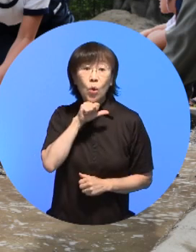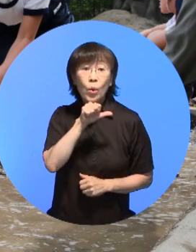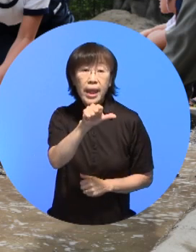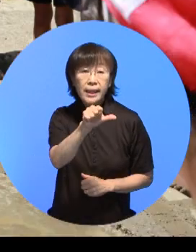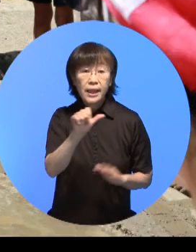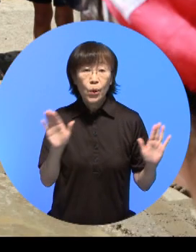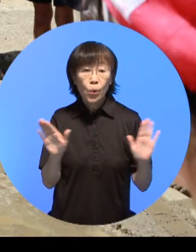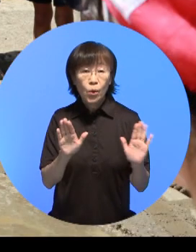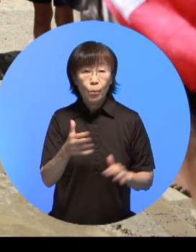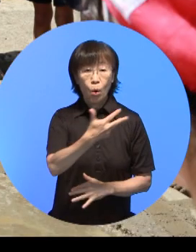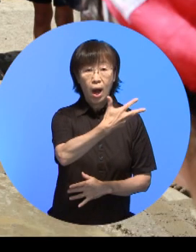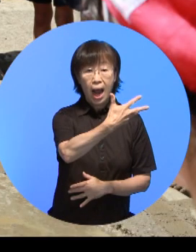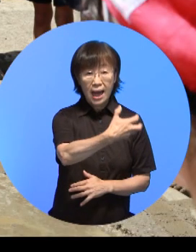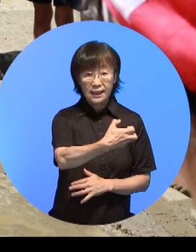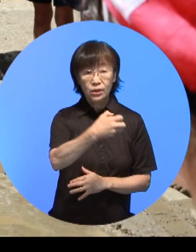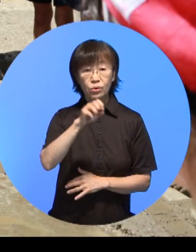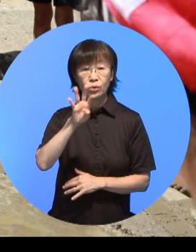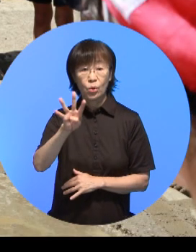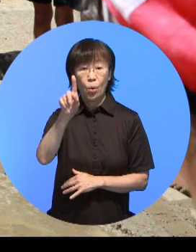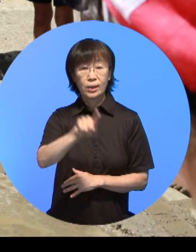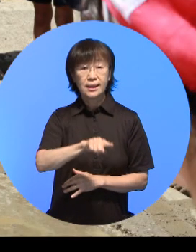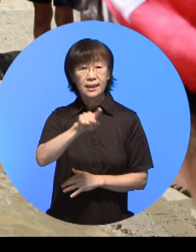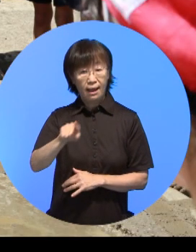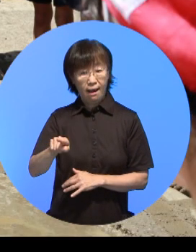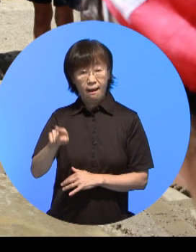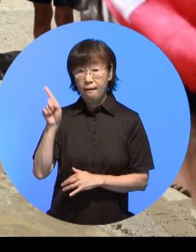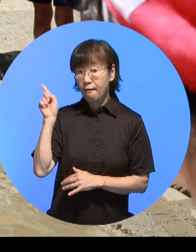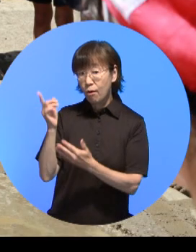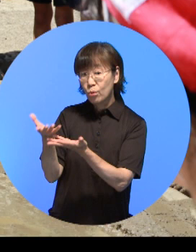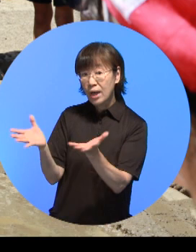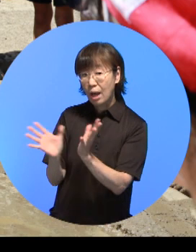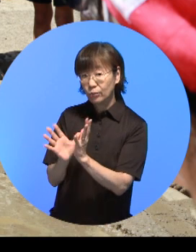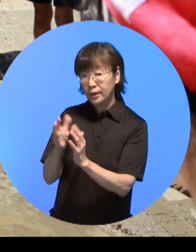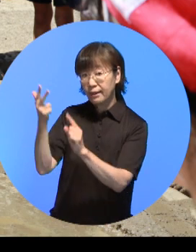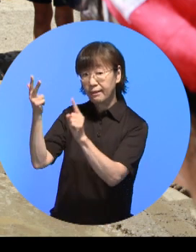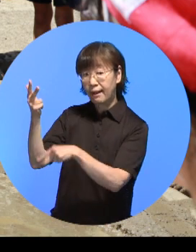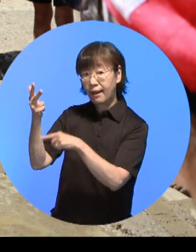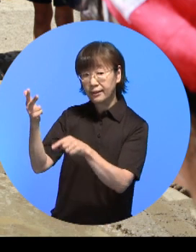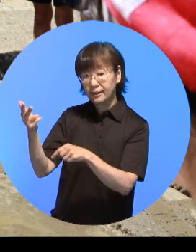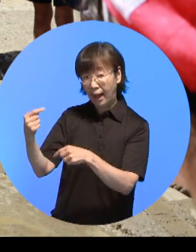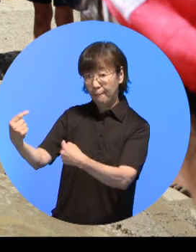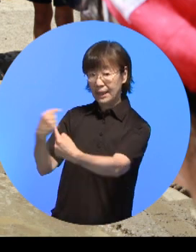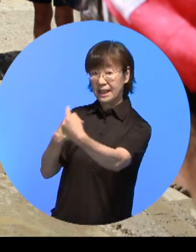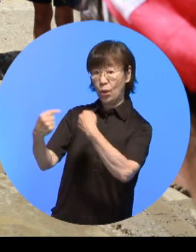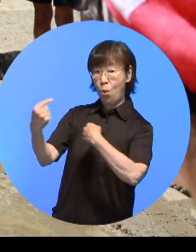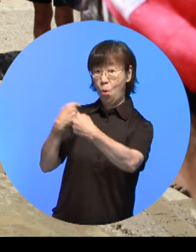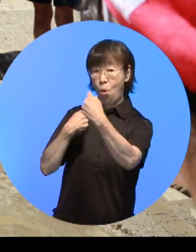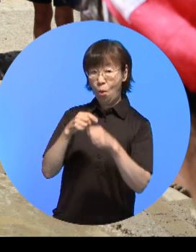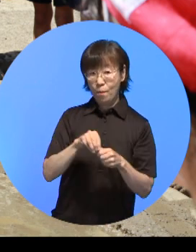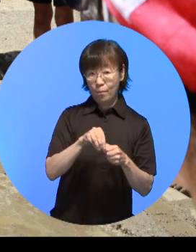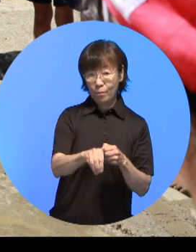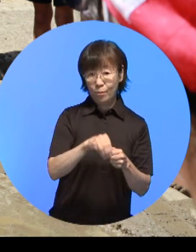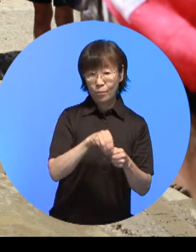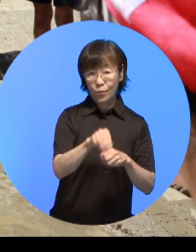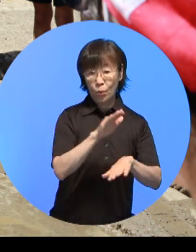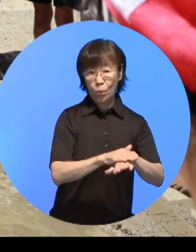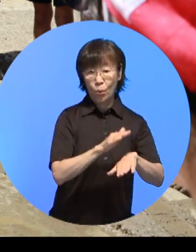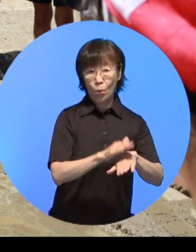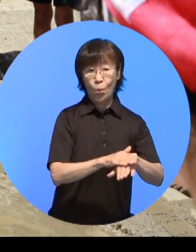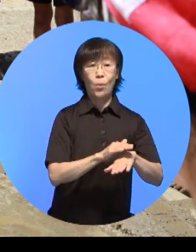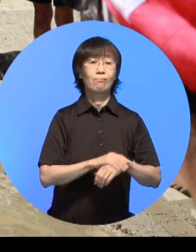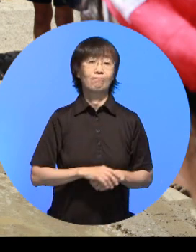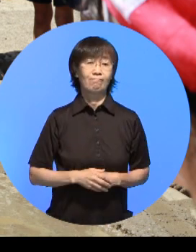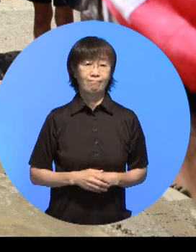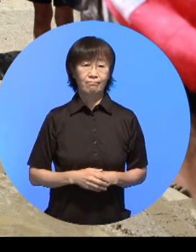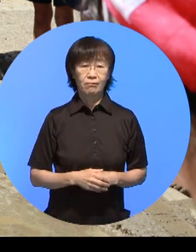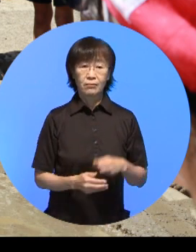5年生の児童84人が同クラブのメンバー7人から田上の指導を受けて作業を開始